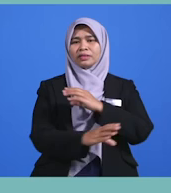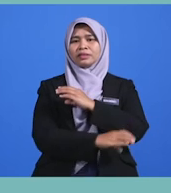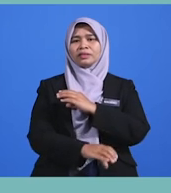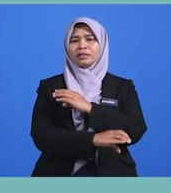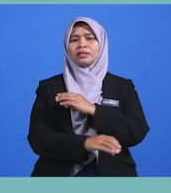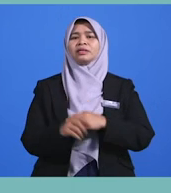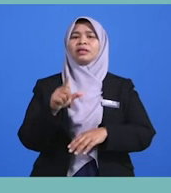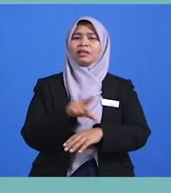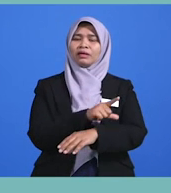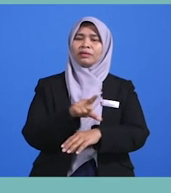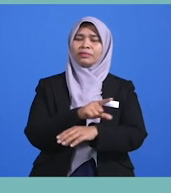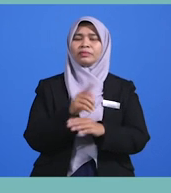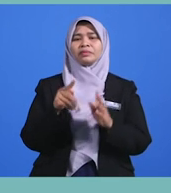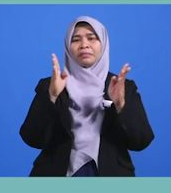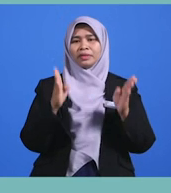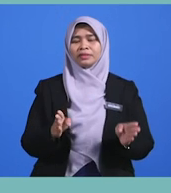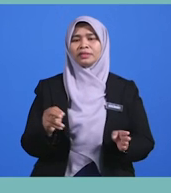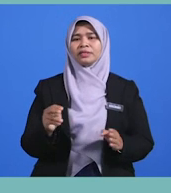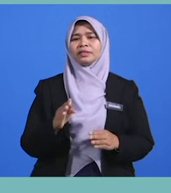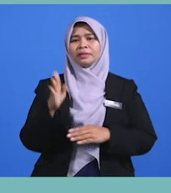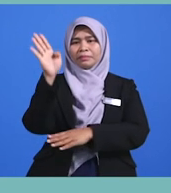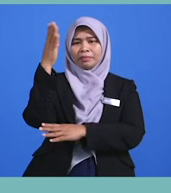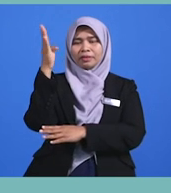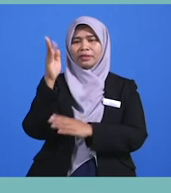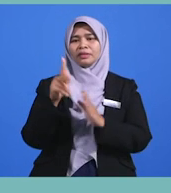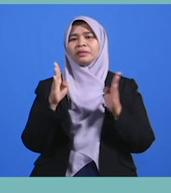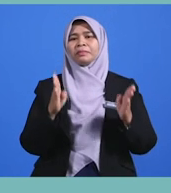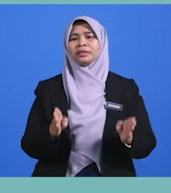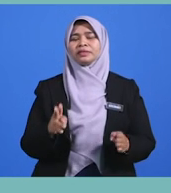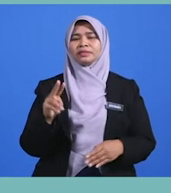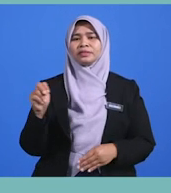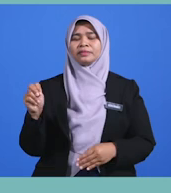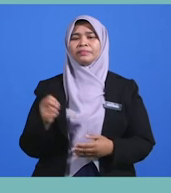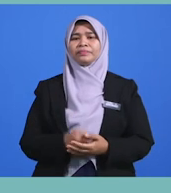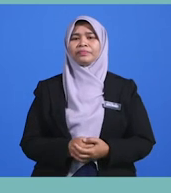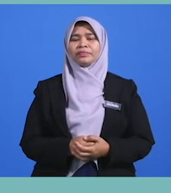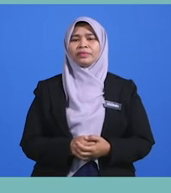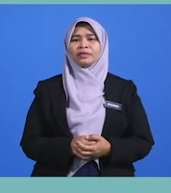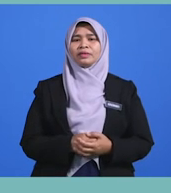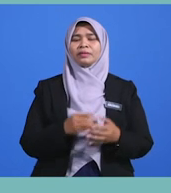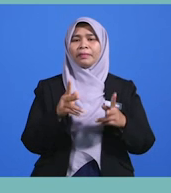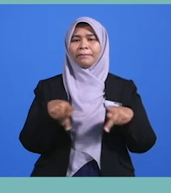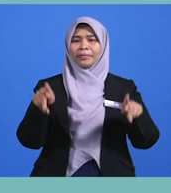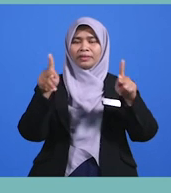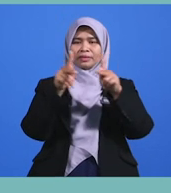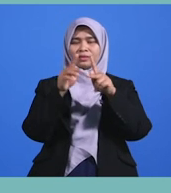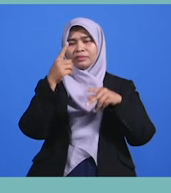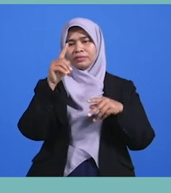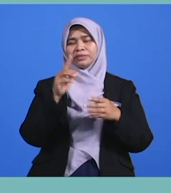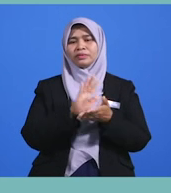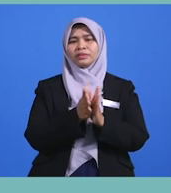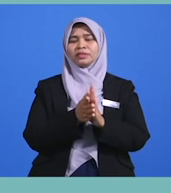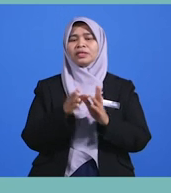lagu kebangsaan dan bendera kebangsaan. Lambang-lambang negara penting untuk memastikan rakyat